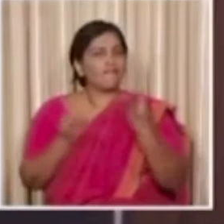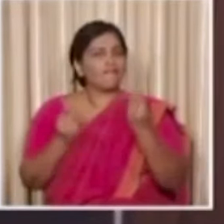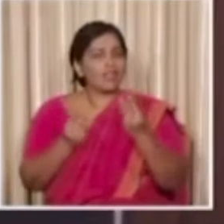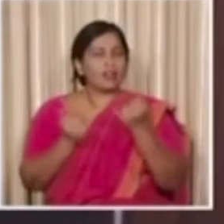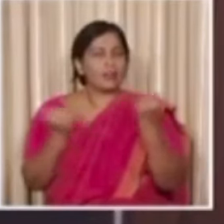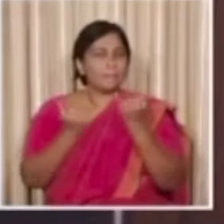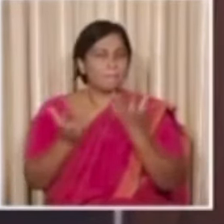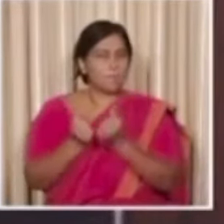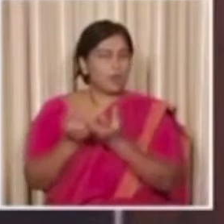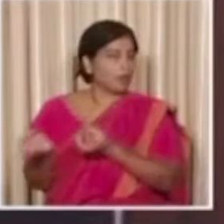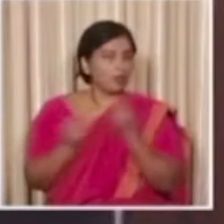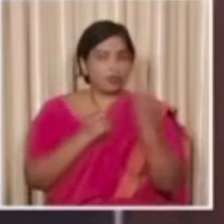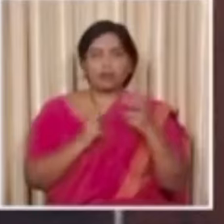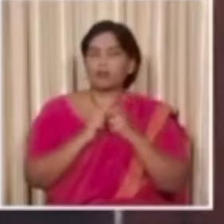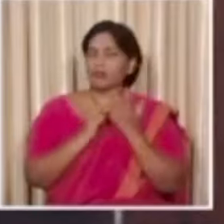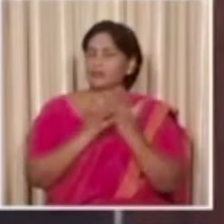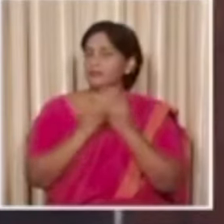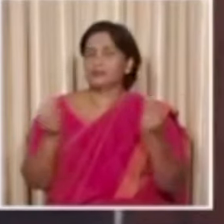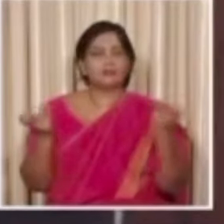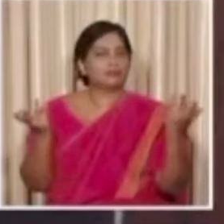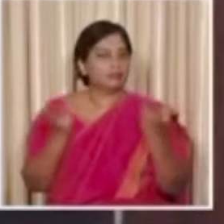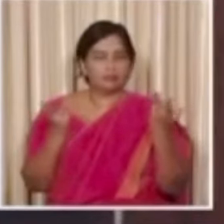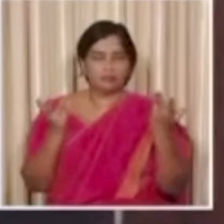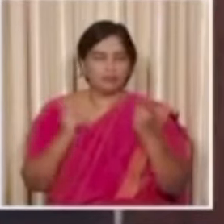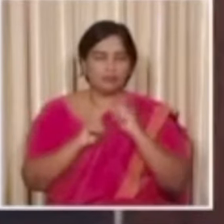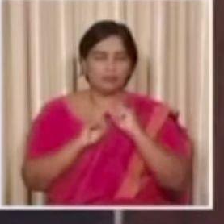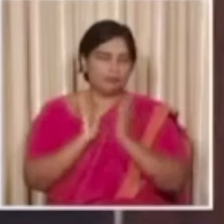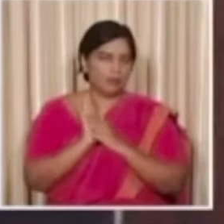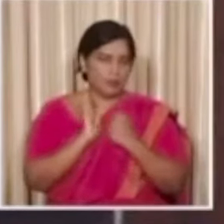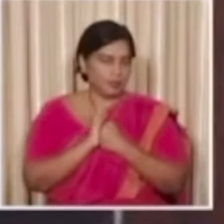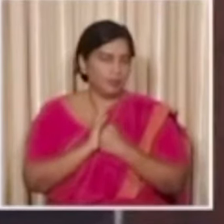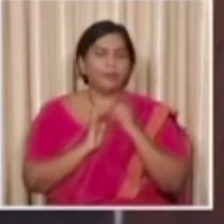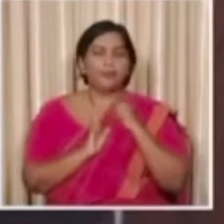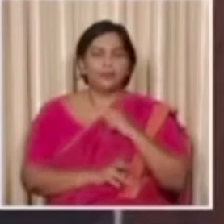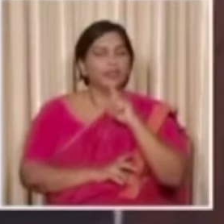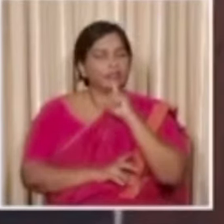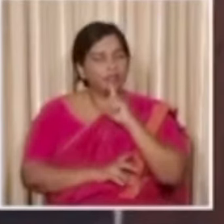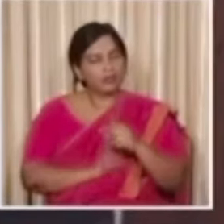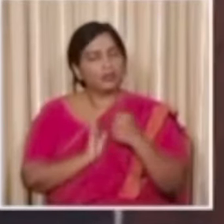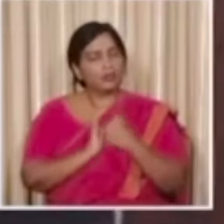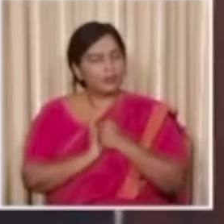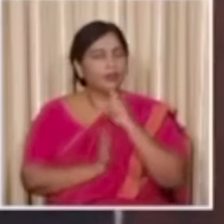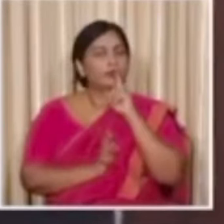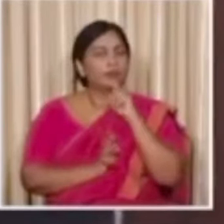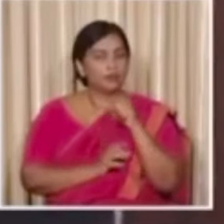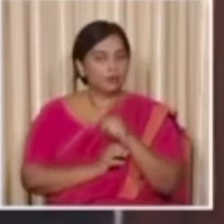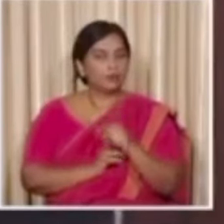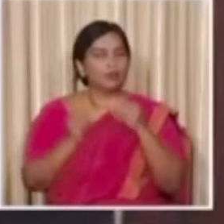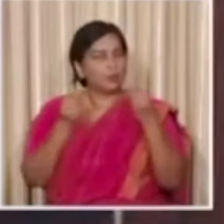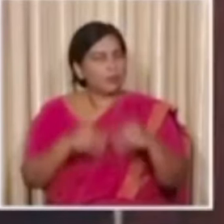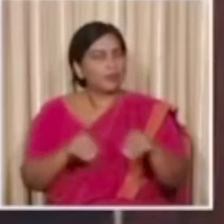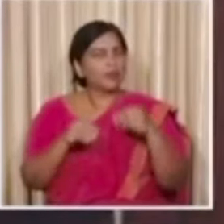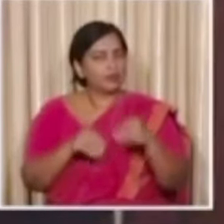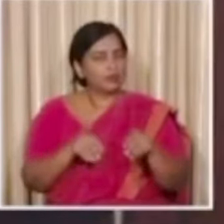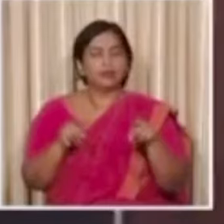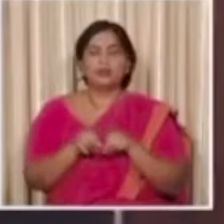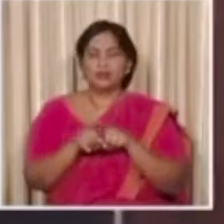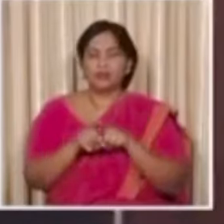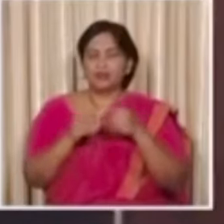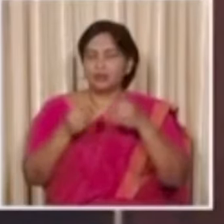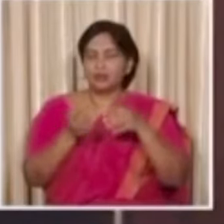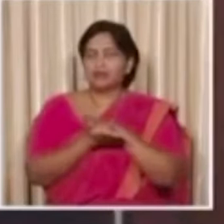ඉවත් නොකළොත් මේ ප්‍රශ්නේ ජය ගන්න බෑ ගරු අග්‍රාමාත්‍යතුමනි. එස මඟුතුමා ඊටම ඕනකමින් ඉල්ලනවා කුඩා කුඩා ආකාරයේ